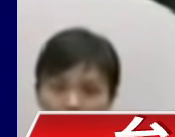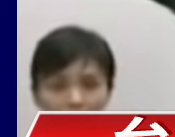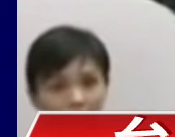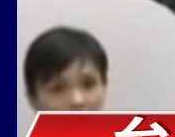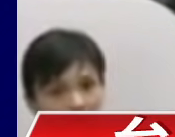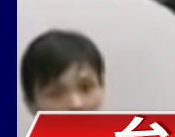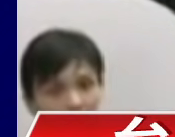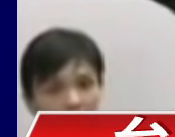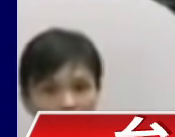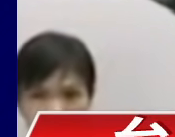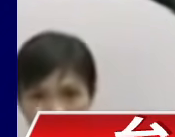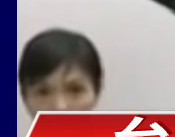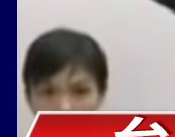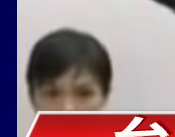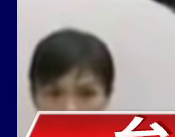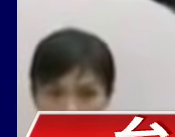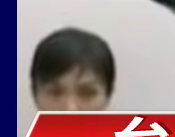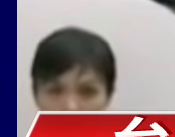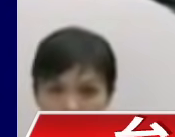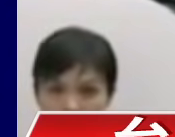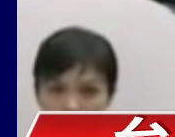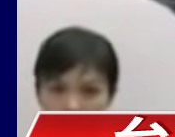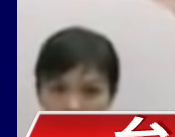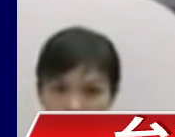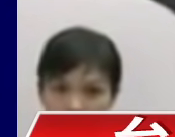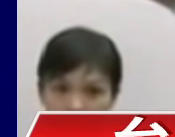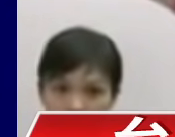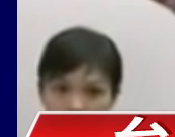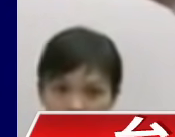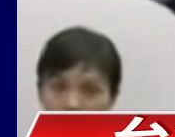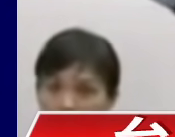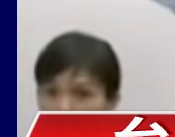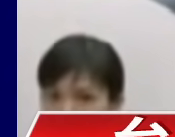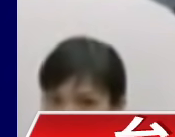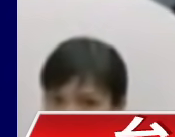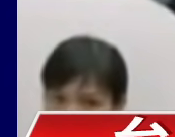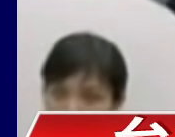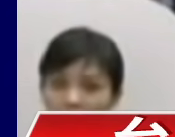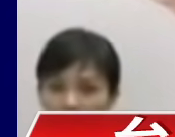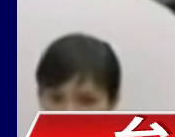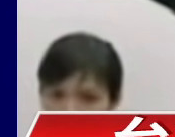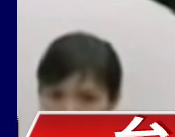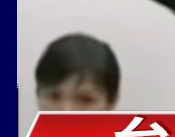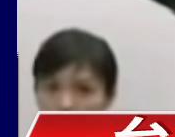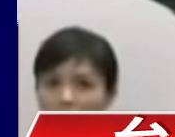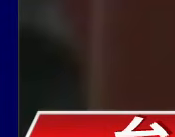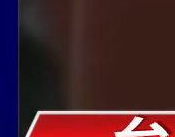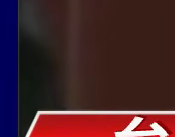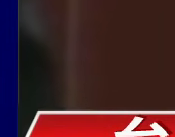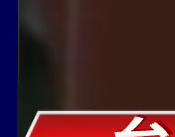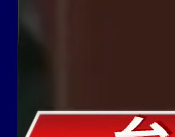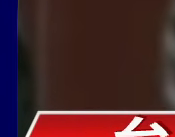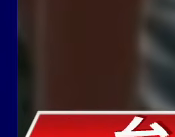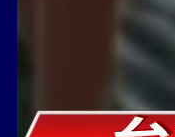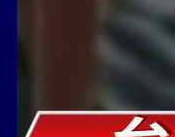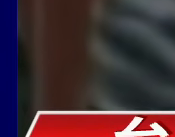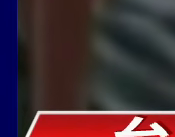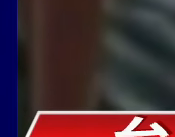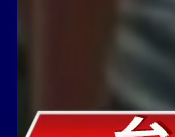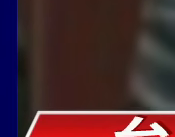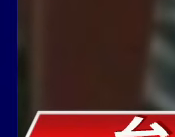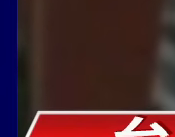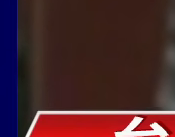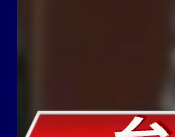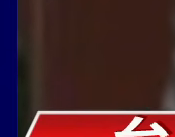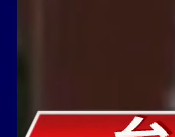卫福部长陈时中难得大动肝火，邱显智要卫福部帮忙进口筛剂事宜，提供自家筛检，两人为此一来一往，火药味